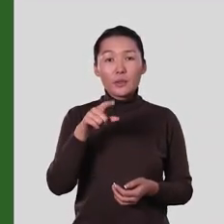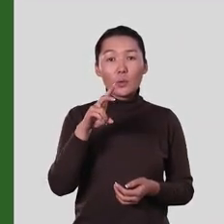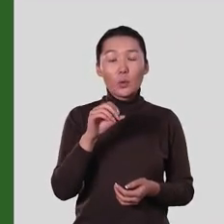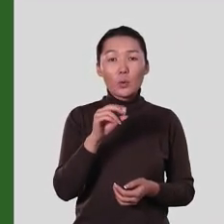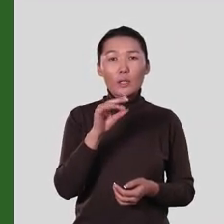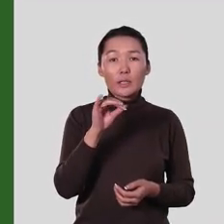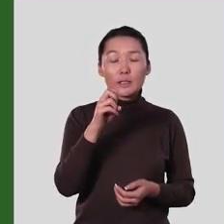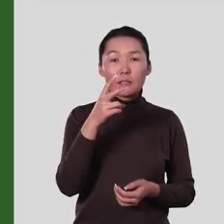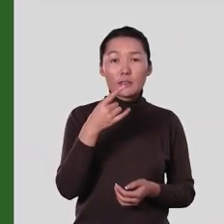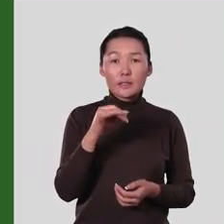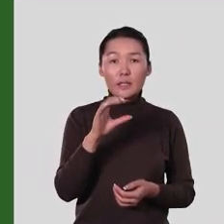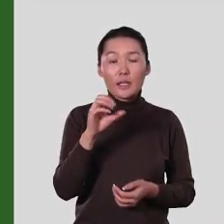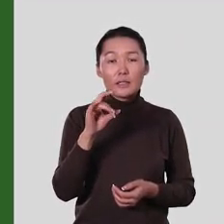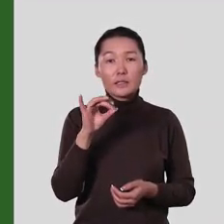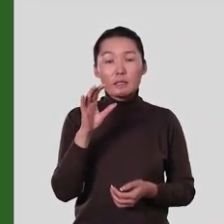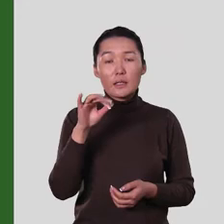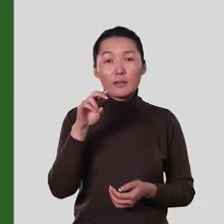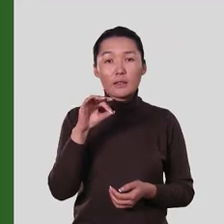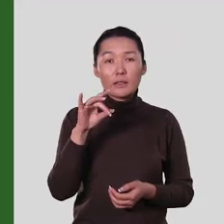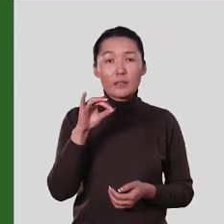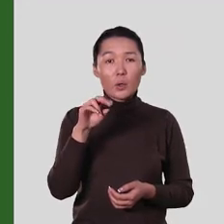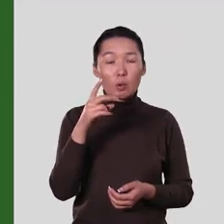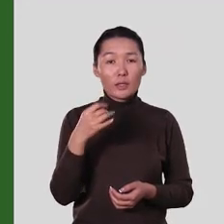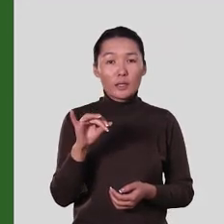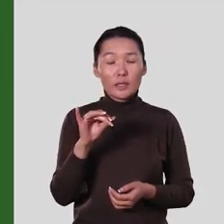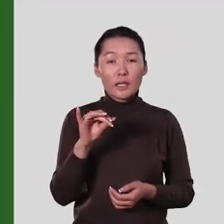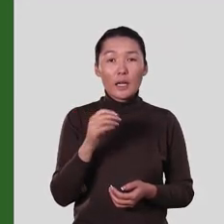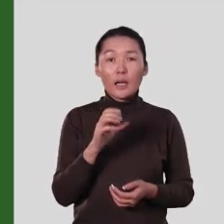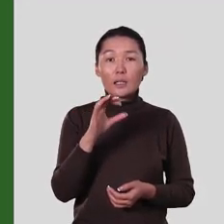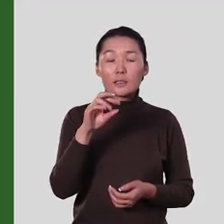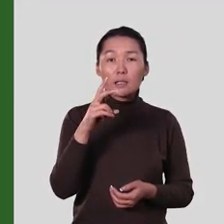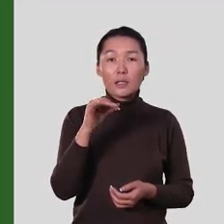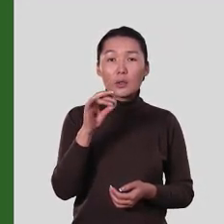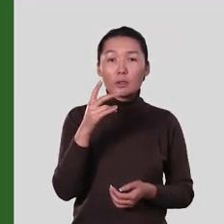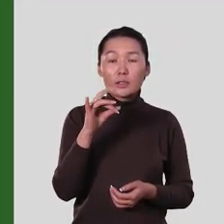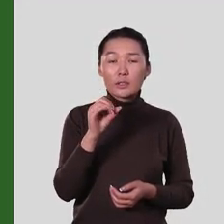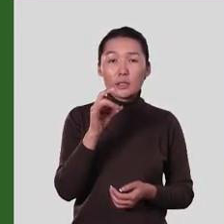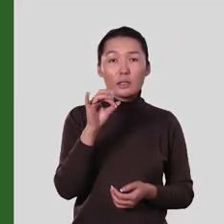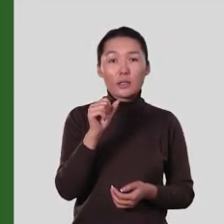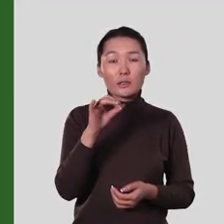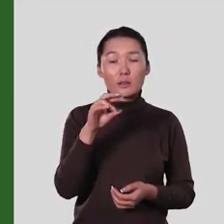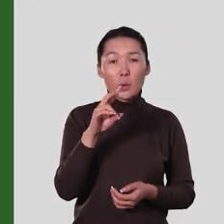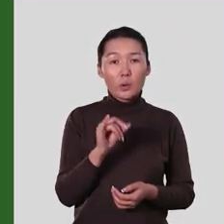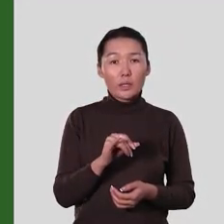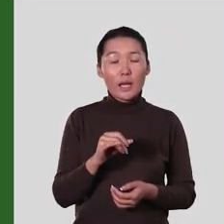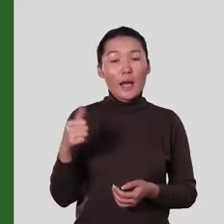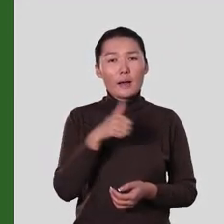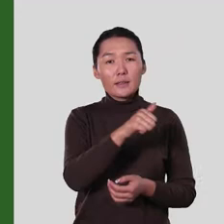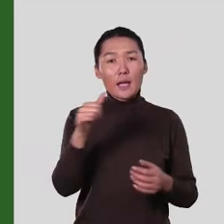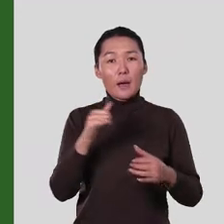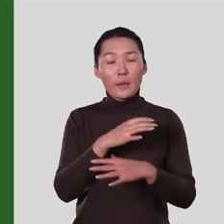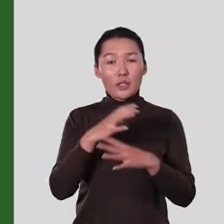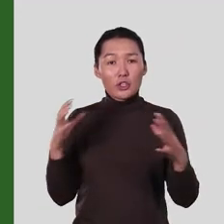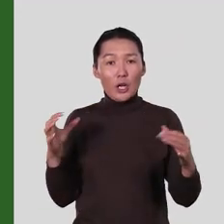Углекислые, сероводородные, йодобромистые, соленые рассолы. Самые широко